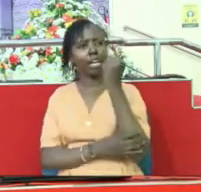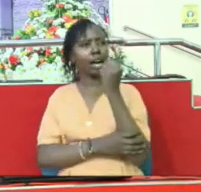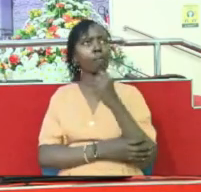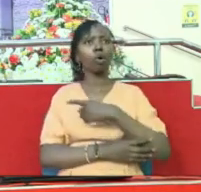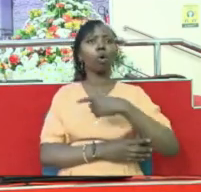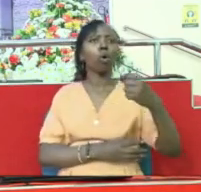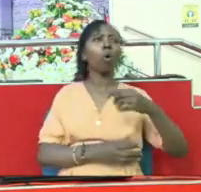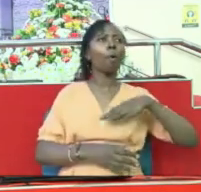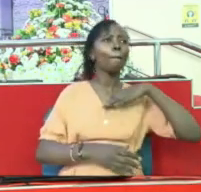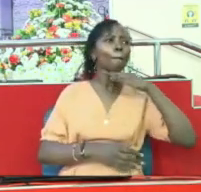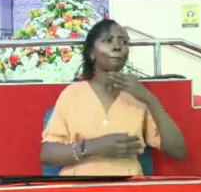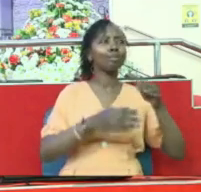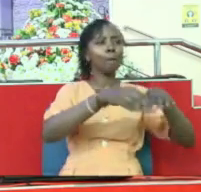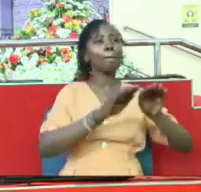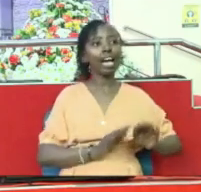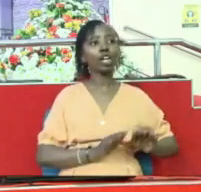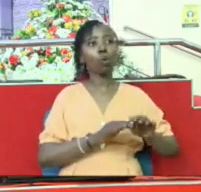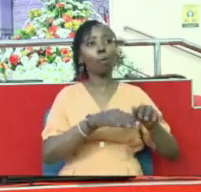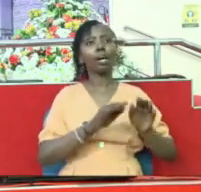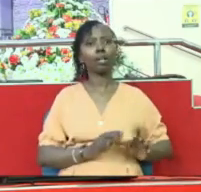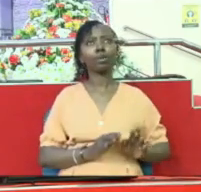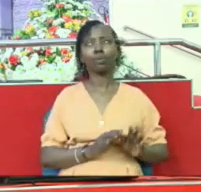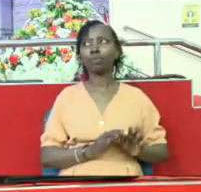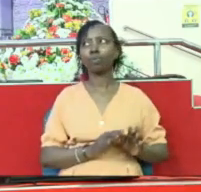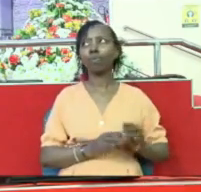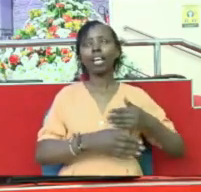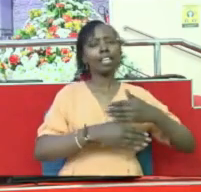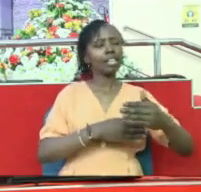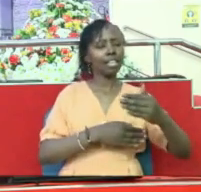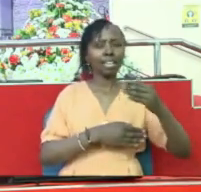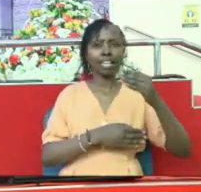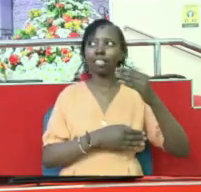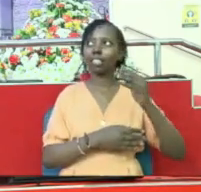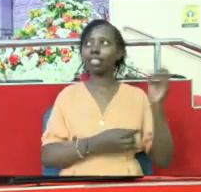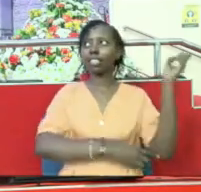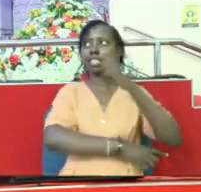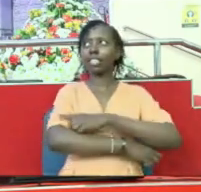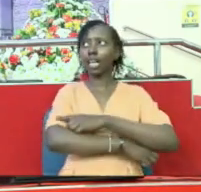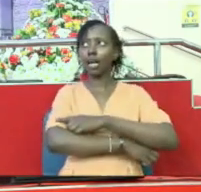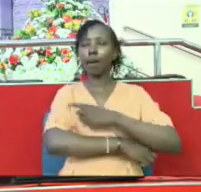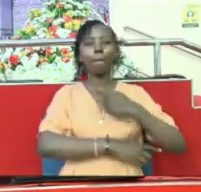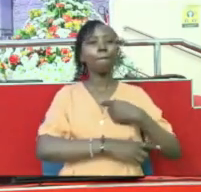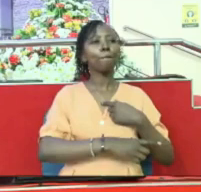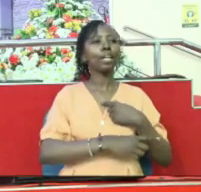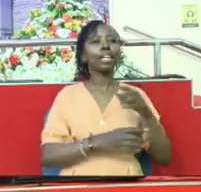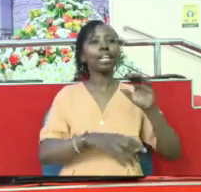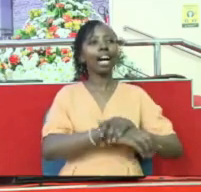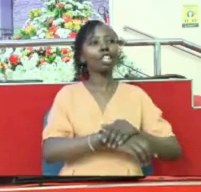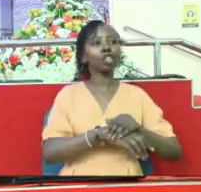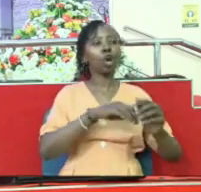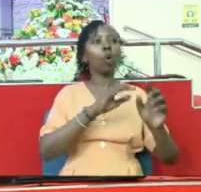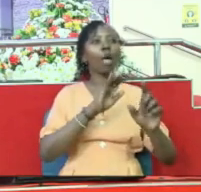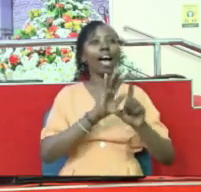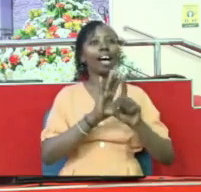jioni nikasign. When I came back in the evening I signed. The following day nikapiga muhuri wa wakili. And then I rubber stamped it. Nikamtumia. And I